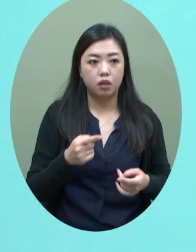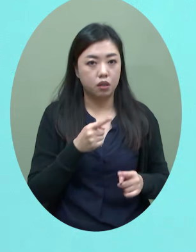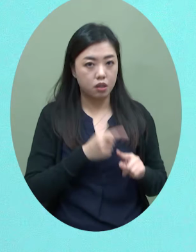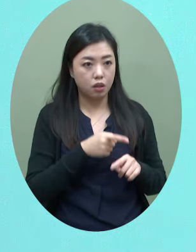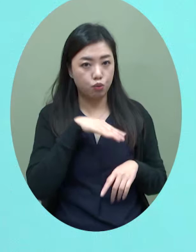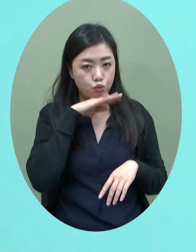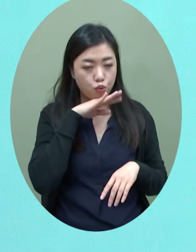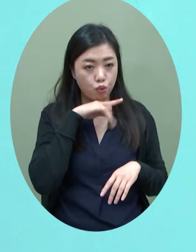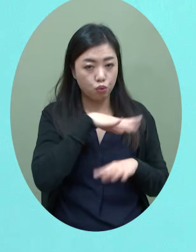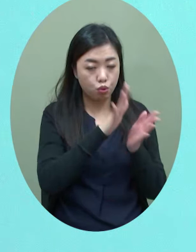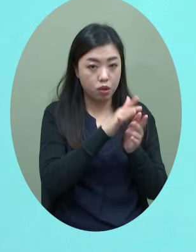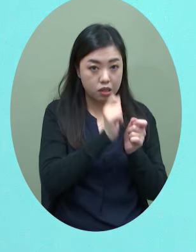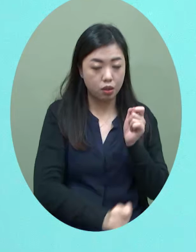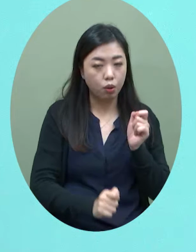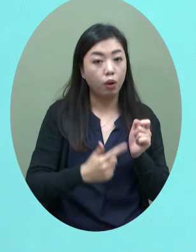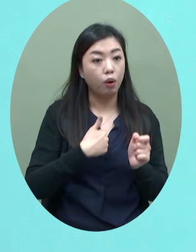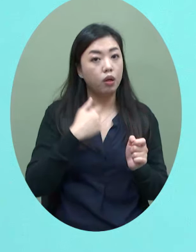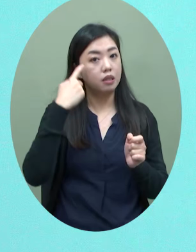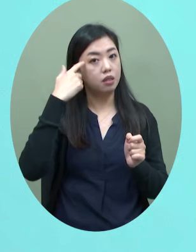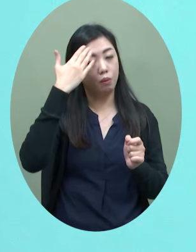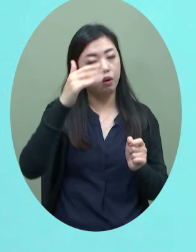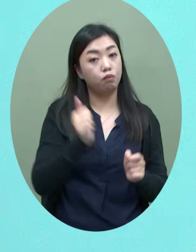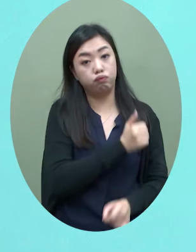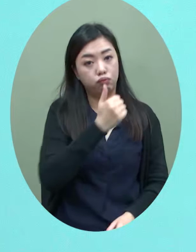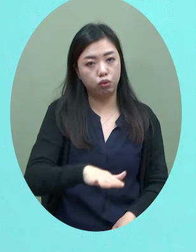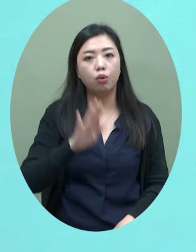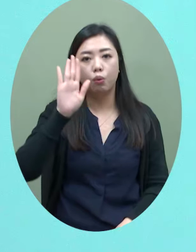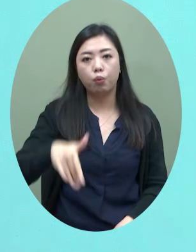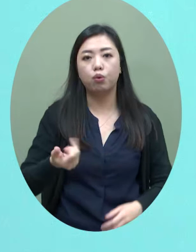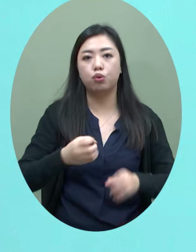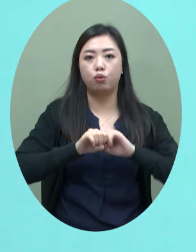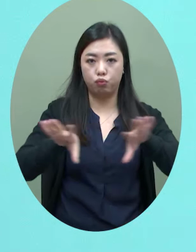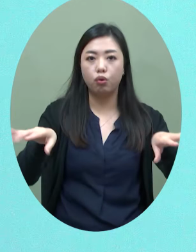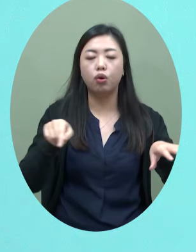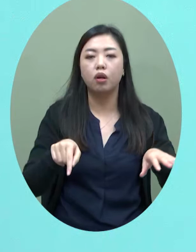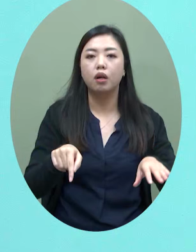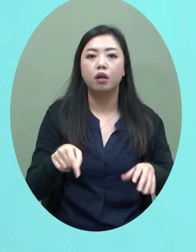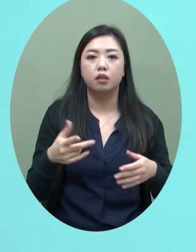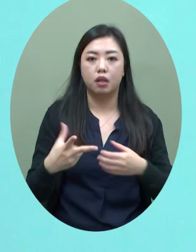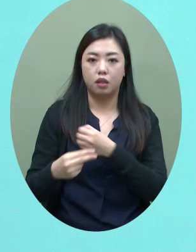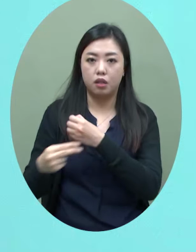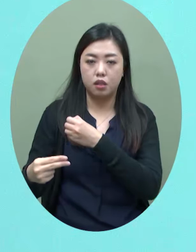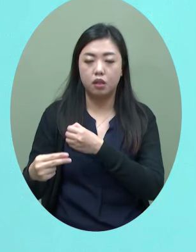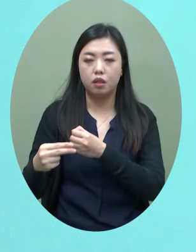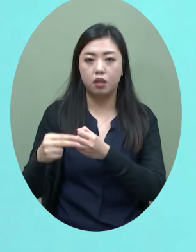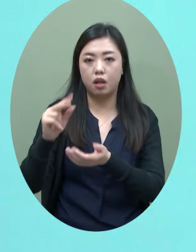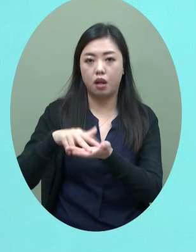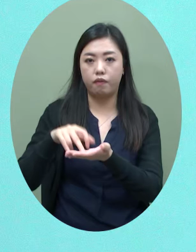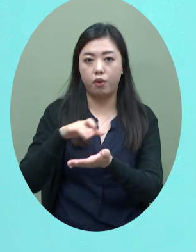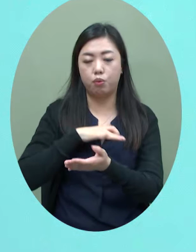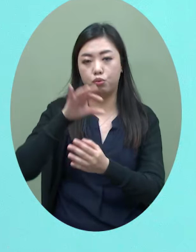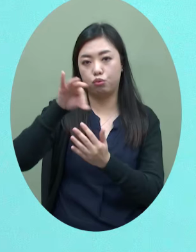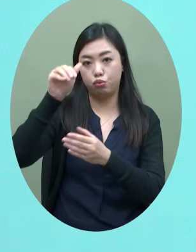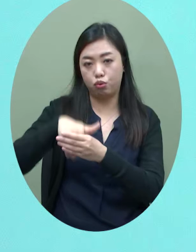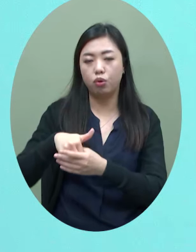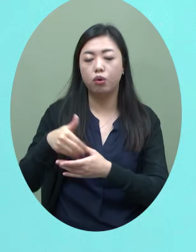掌握得更準確之後咧，我哋係會同大家公布呢一次嘅第七屆立法會選舉